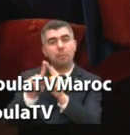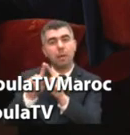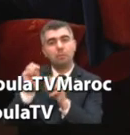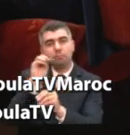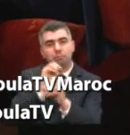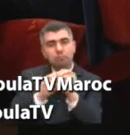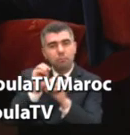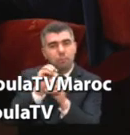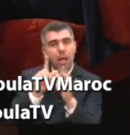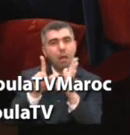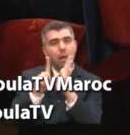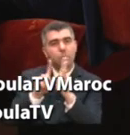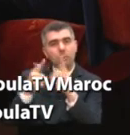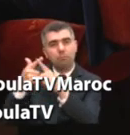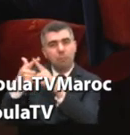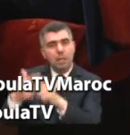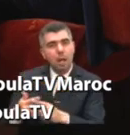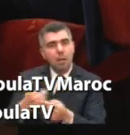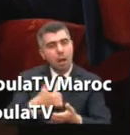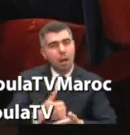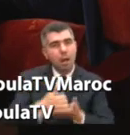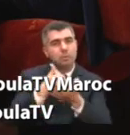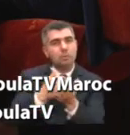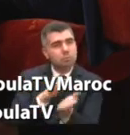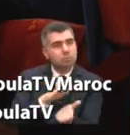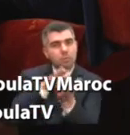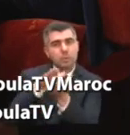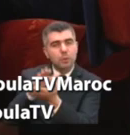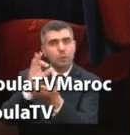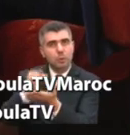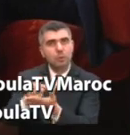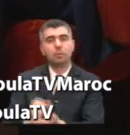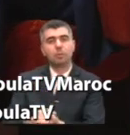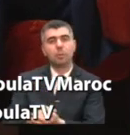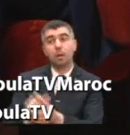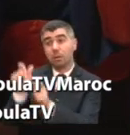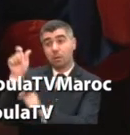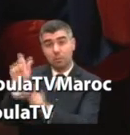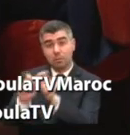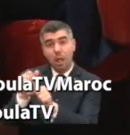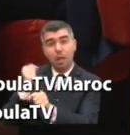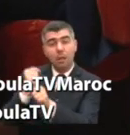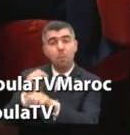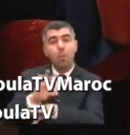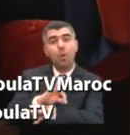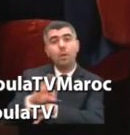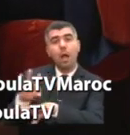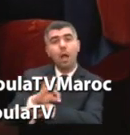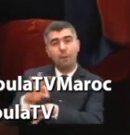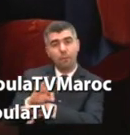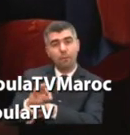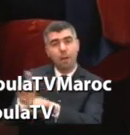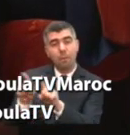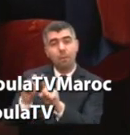بدعومات مختلفة، كما أنه تم الاشتغال على العاملين الاجتماعيين الذين يصبحون جلساء،